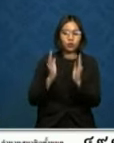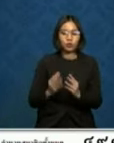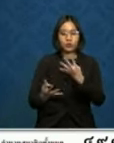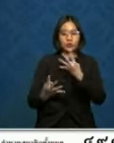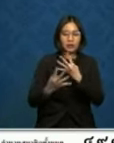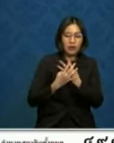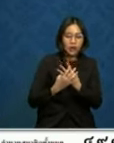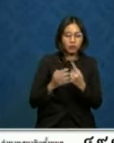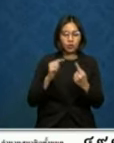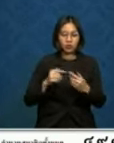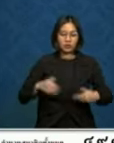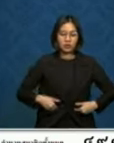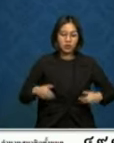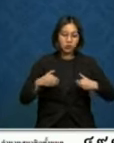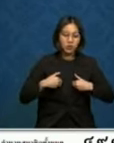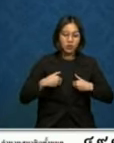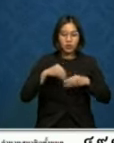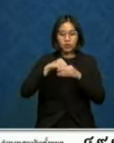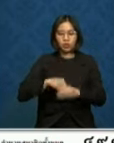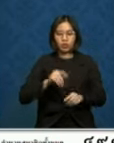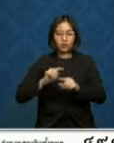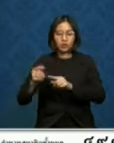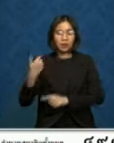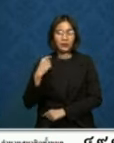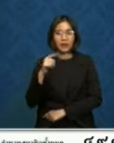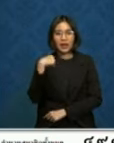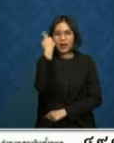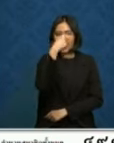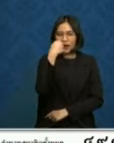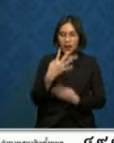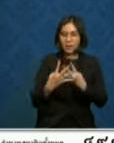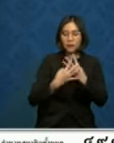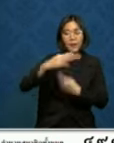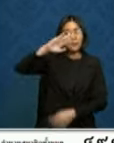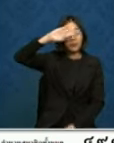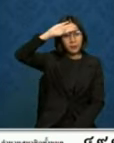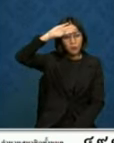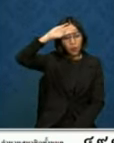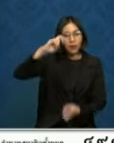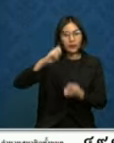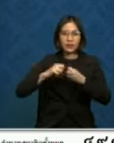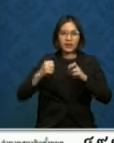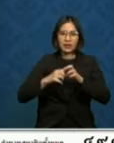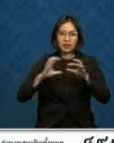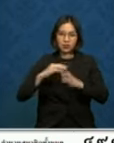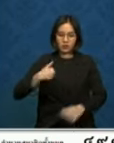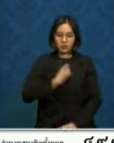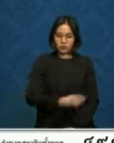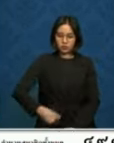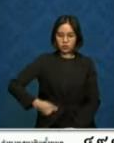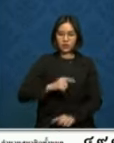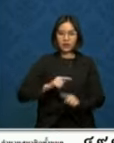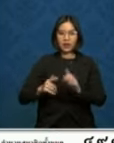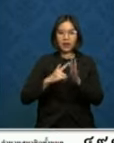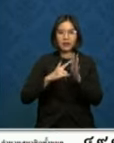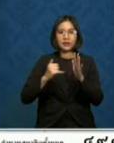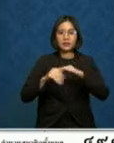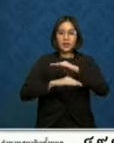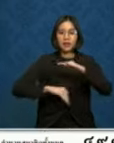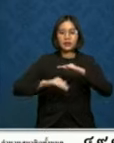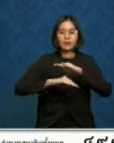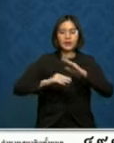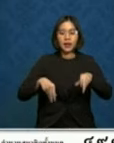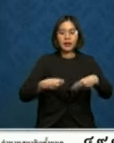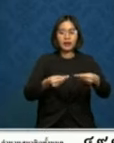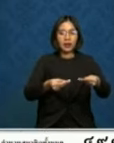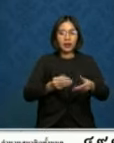รวมไปถึงสภาพความเป็นอยู่ค่ะ1ค่ะหากมีผู้ต้องขังป่วยหรือมีปัญหาด้านสุขภาพจะได้รับยาสามัญประจำบ้านทั่วไปค่ะท่าน